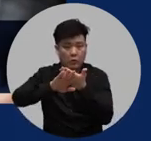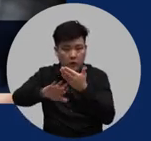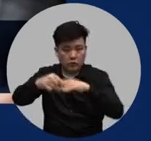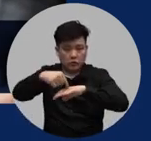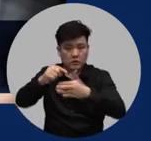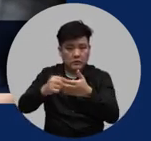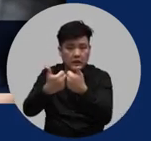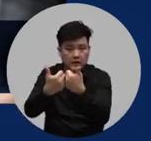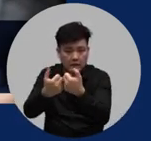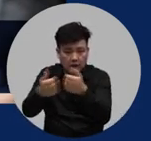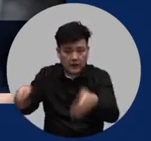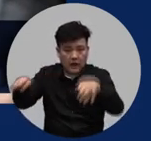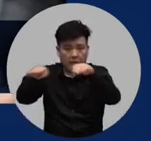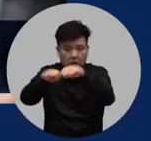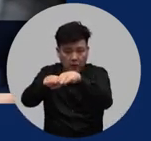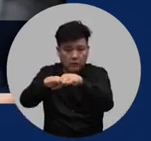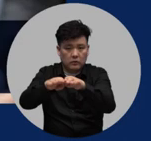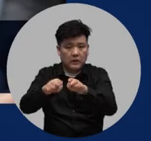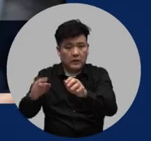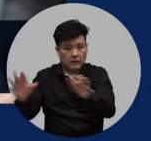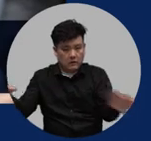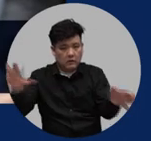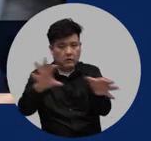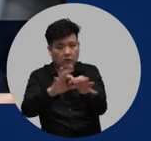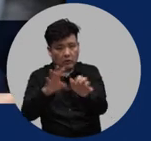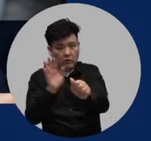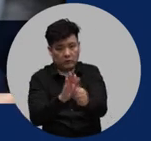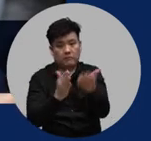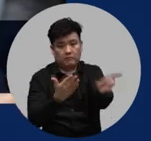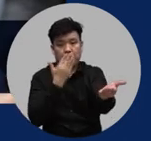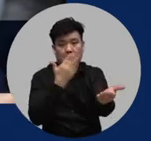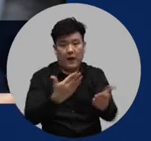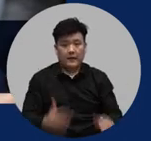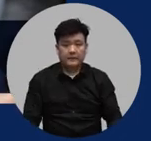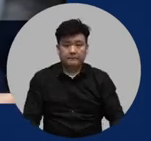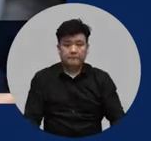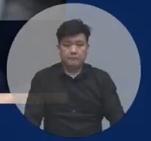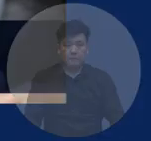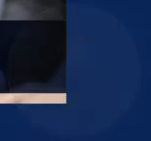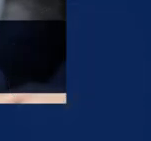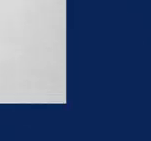경우 외부 심리상담기관 등의 지원을 받을 수 있도록 합니다.